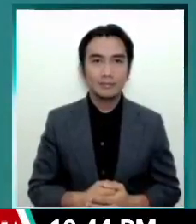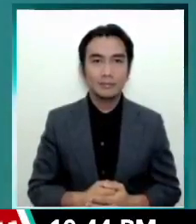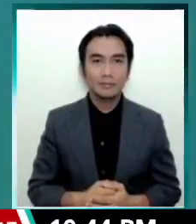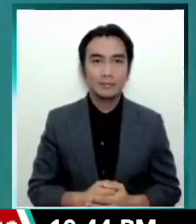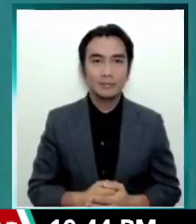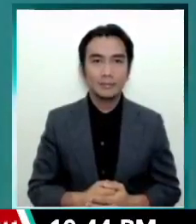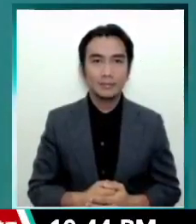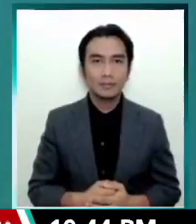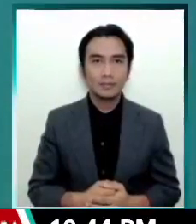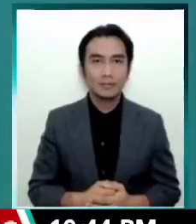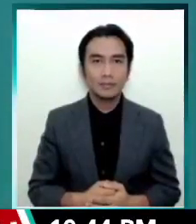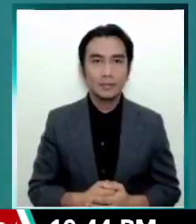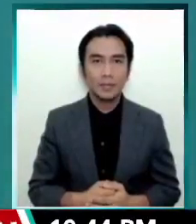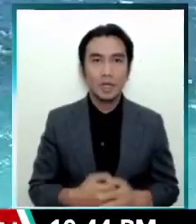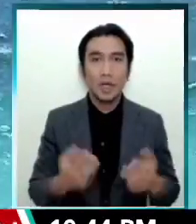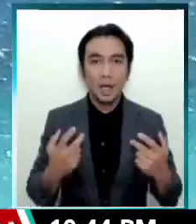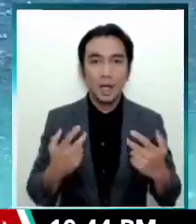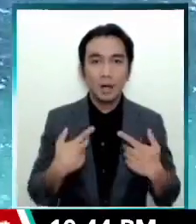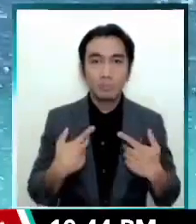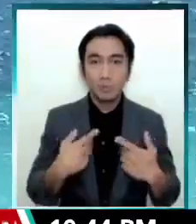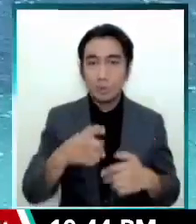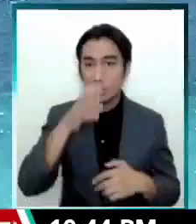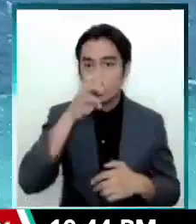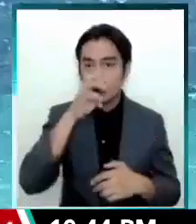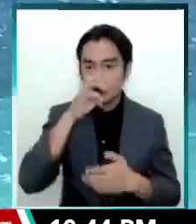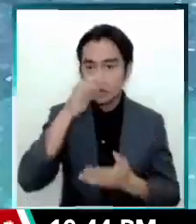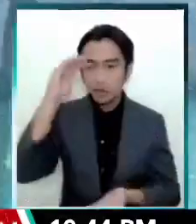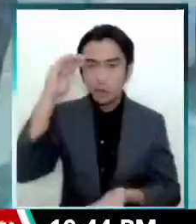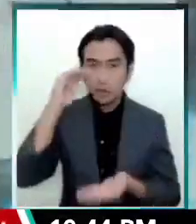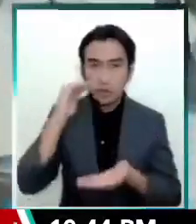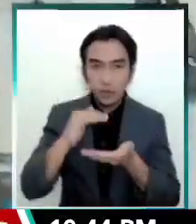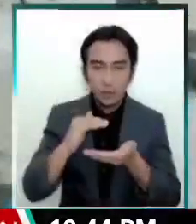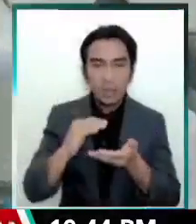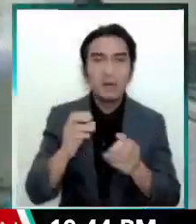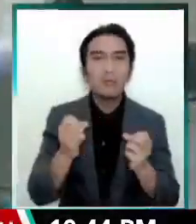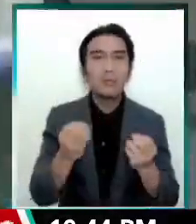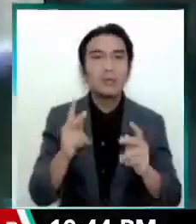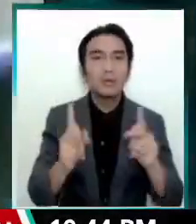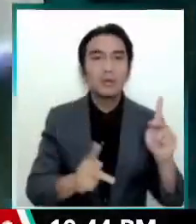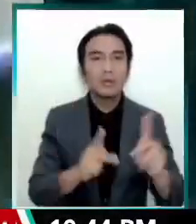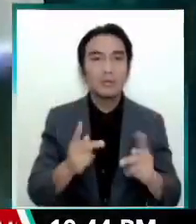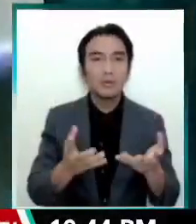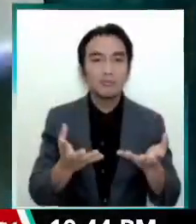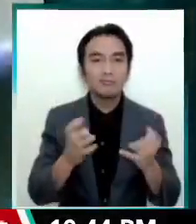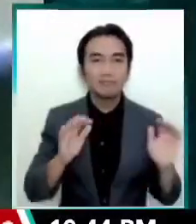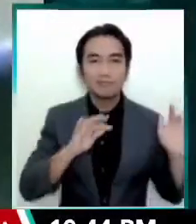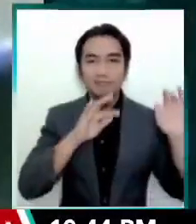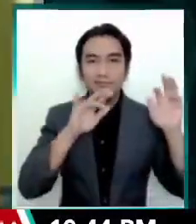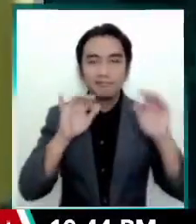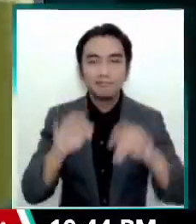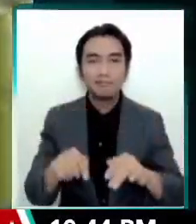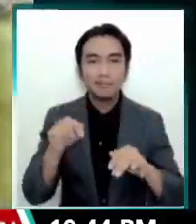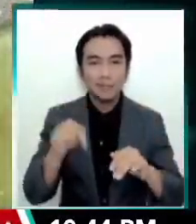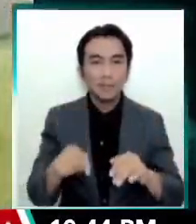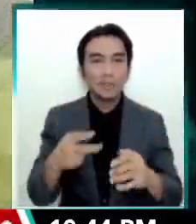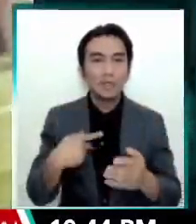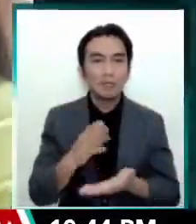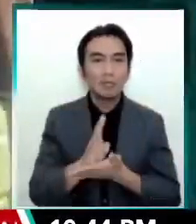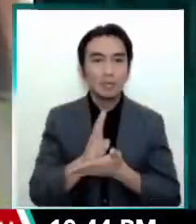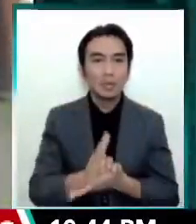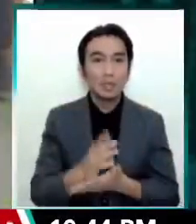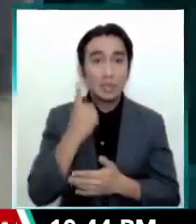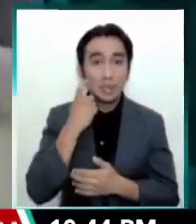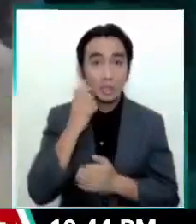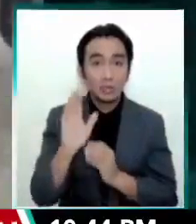Ngayong halos wala ng travel restrictions, marami ang nais bumisita sa Boracay. Kaninang umaga nagsimula nang magsidatingan ang mga turista